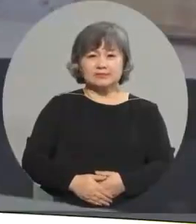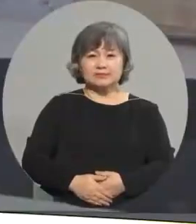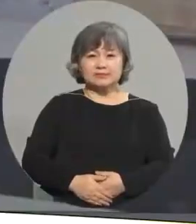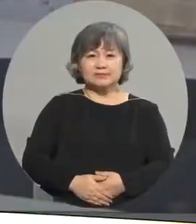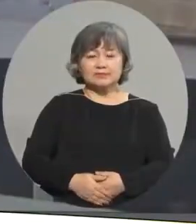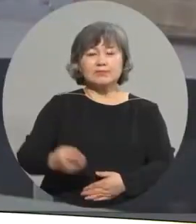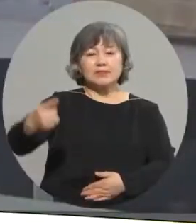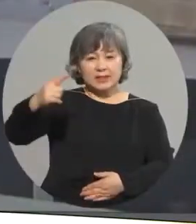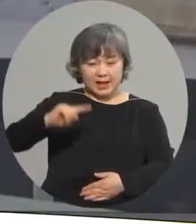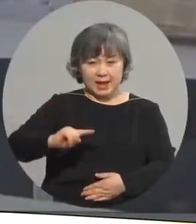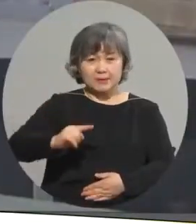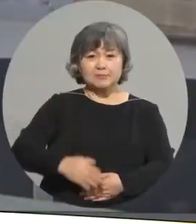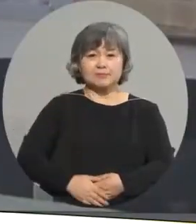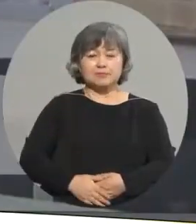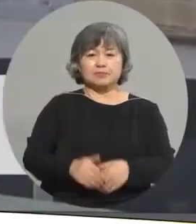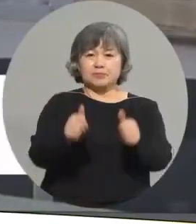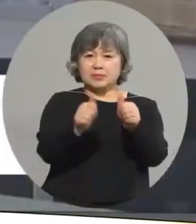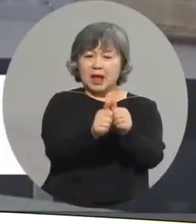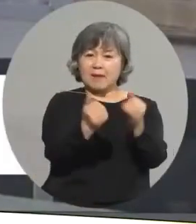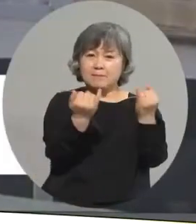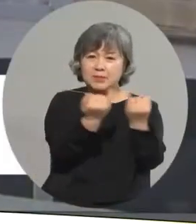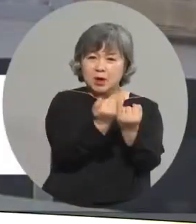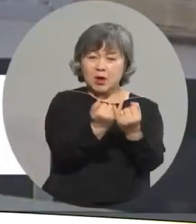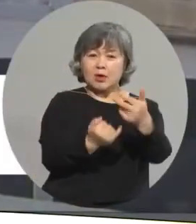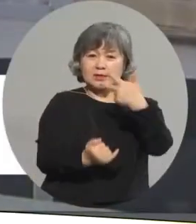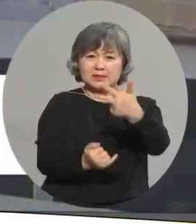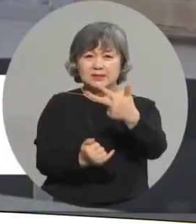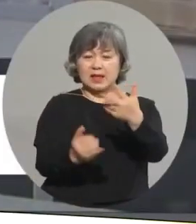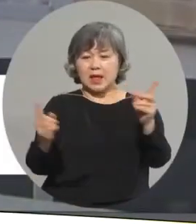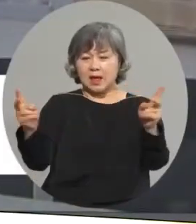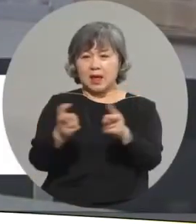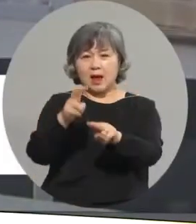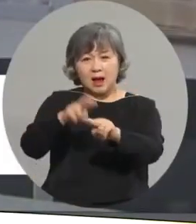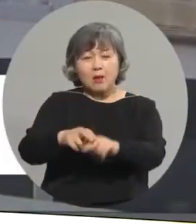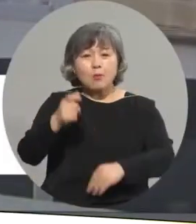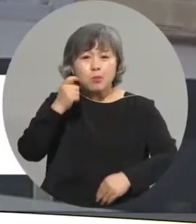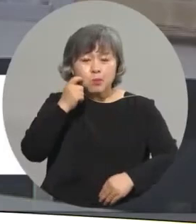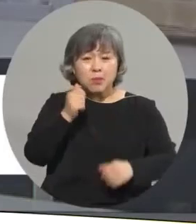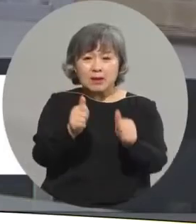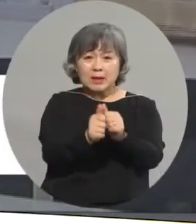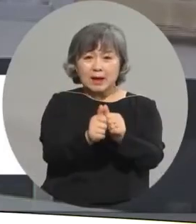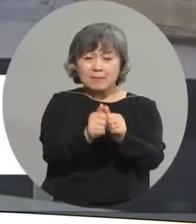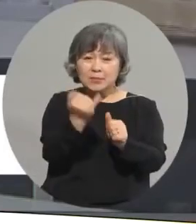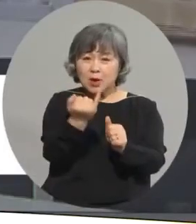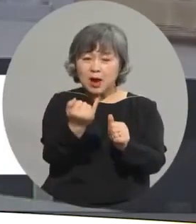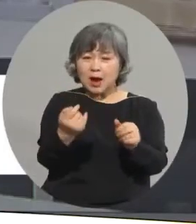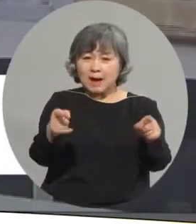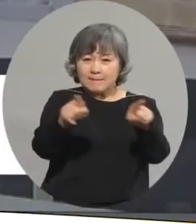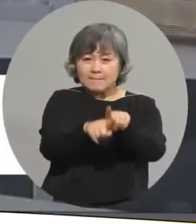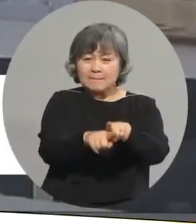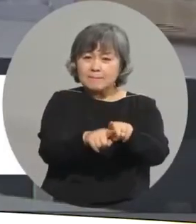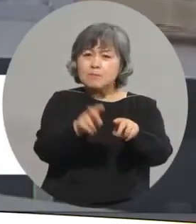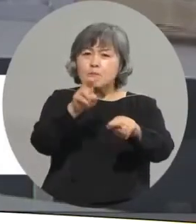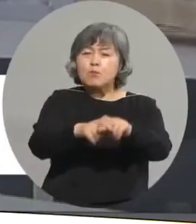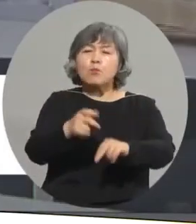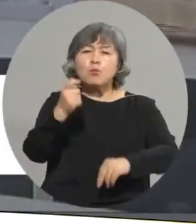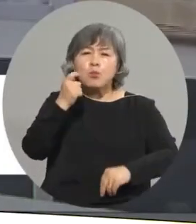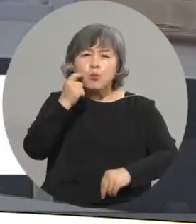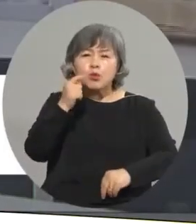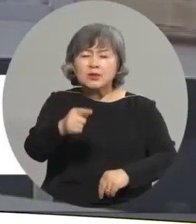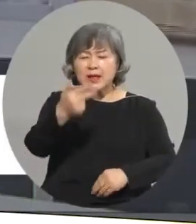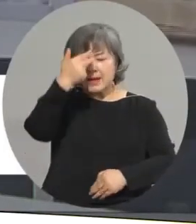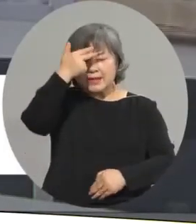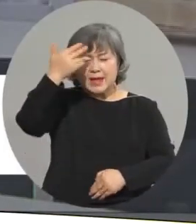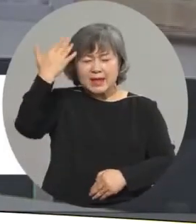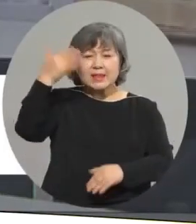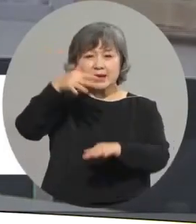탐 소식입니다 남녀 7 세부 동석 7살이 되면 남녀가 한 공간에서 같이 않는 걸 금지한 유교 c